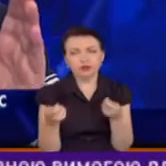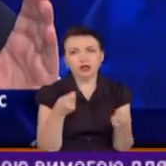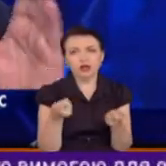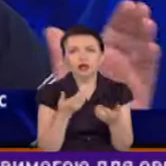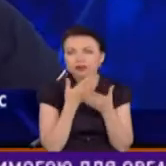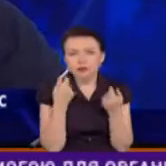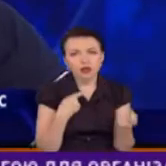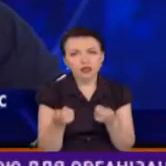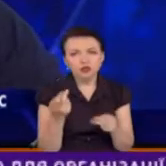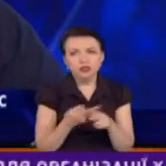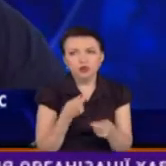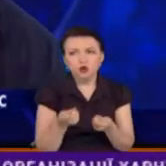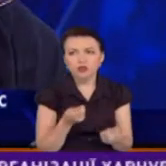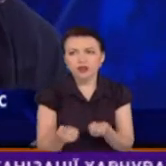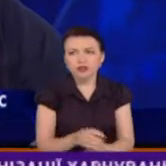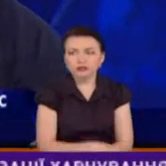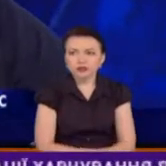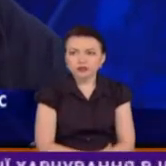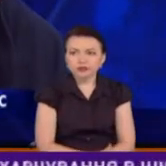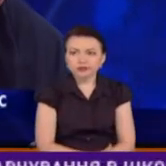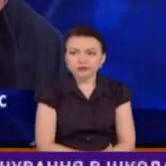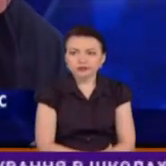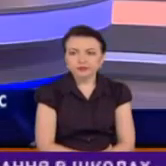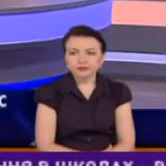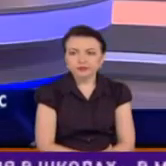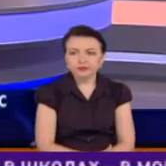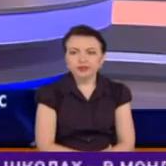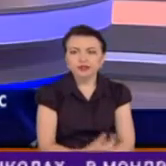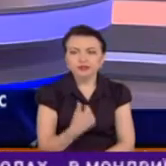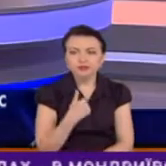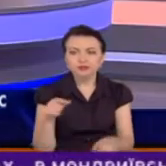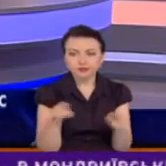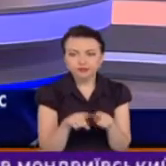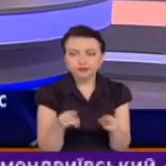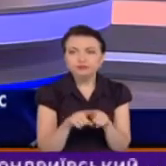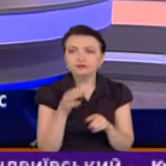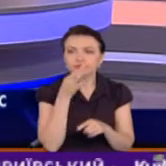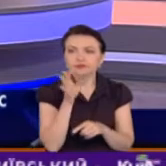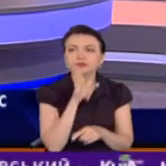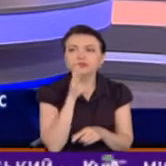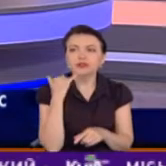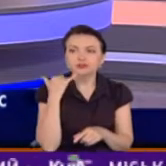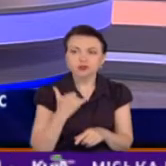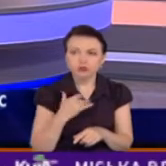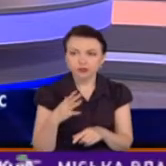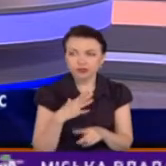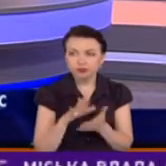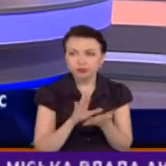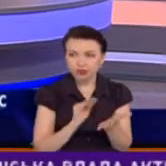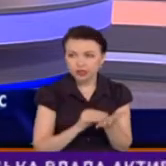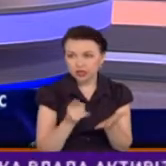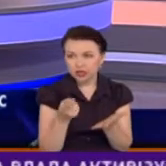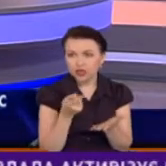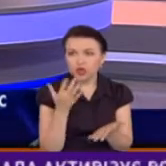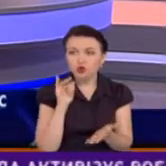без регулювання. Запам'ятайте, будь ласка. Я все ж таки хотіла, шановні пані, сказати, от на вашому прикладу, якщо ви маєте